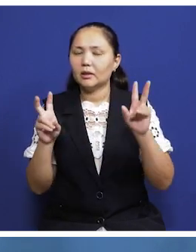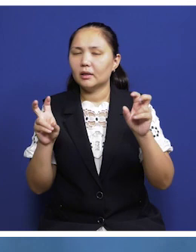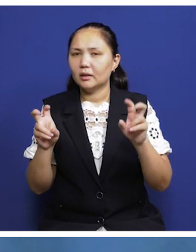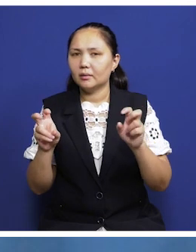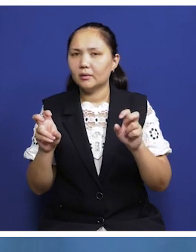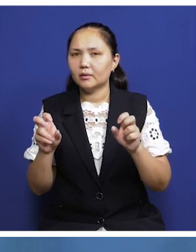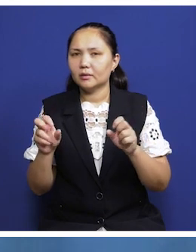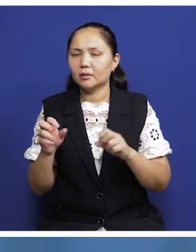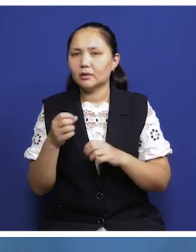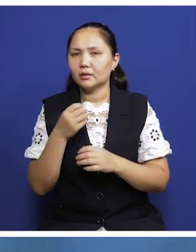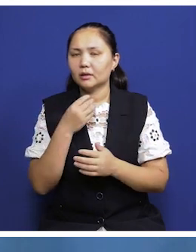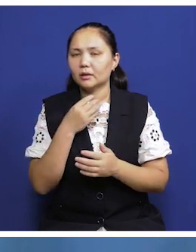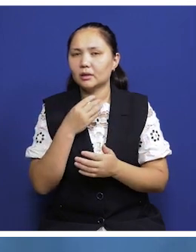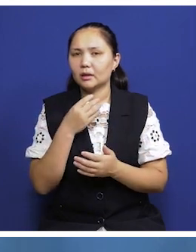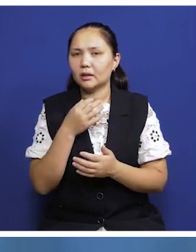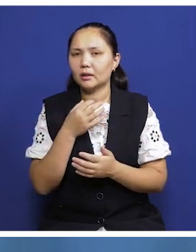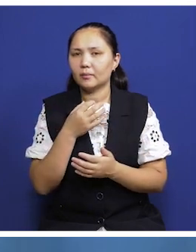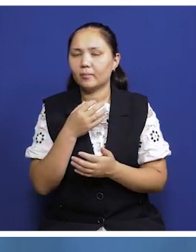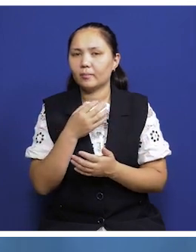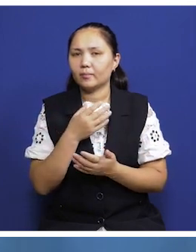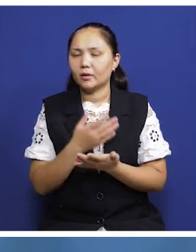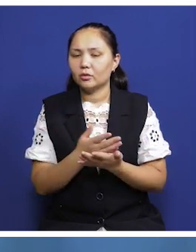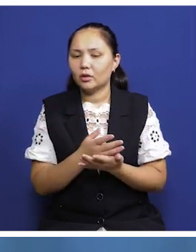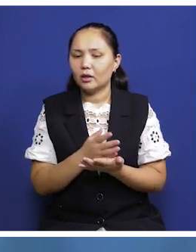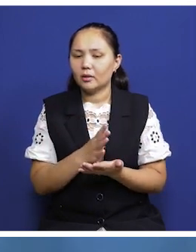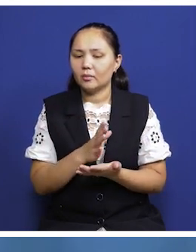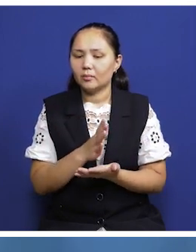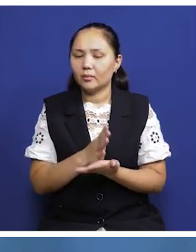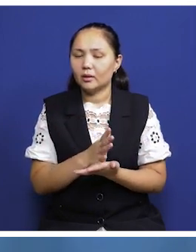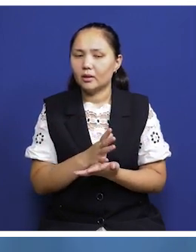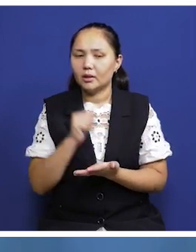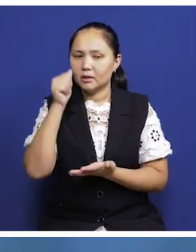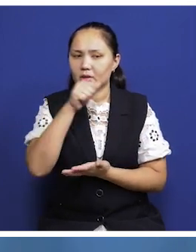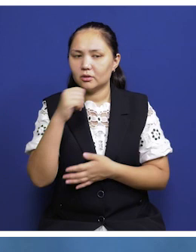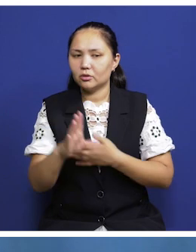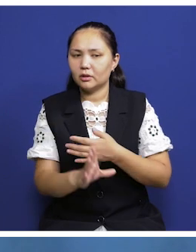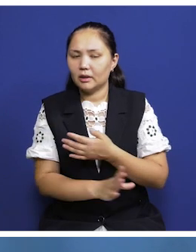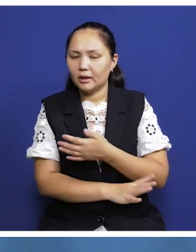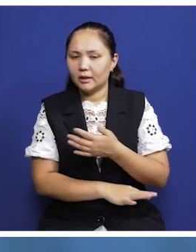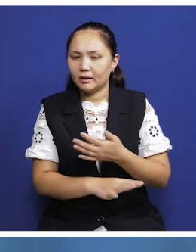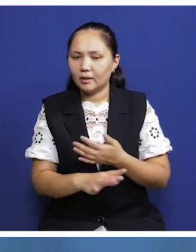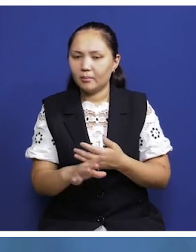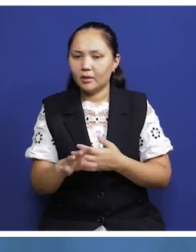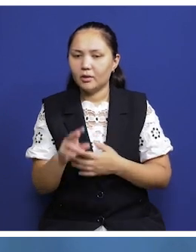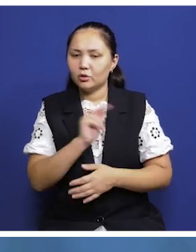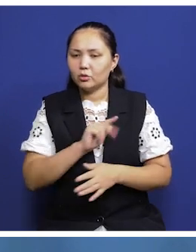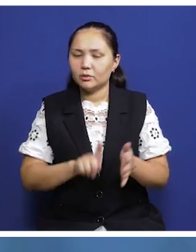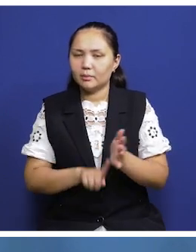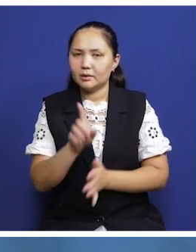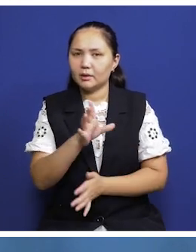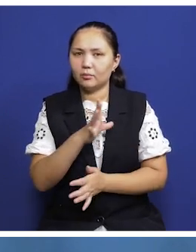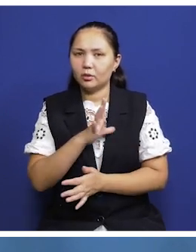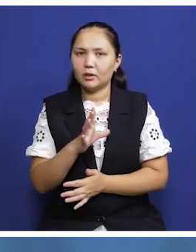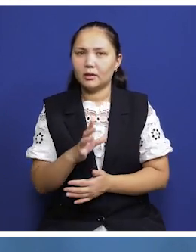бұның тапсырыс берушісі. Жалпы биыл жылдың соңына дейін аяқтап, бұны іске қосады. Бұны